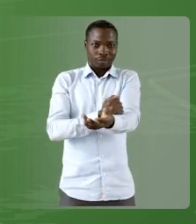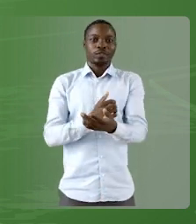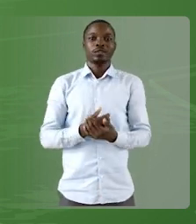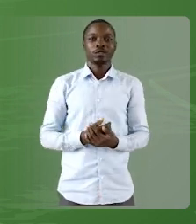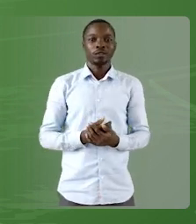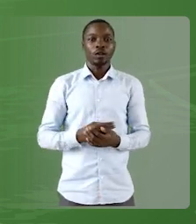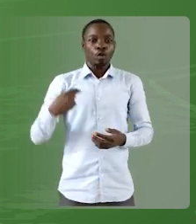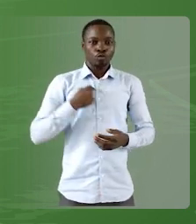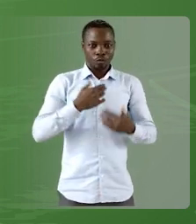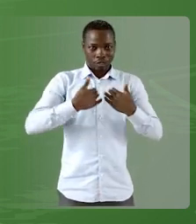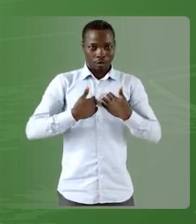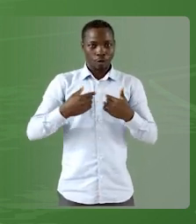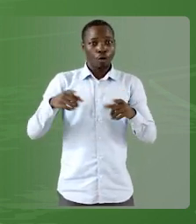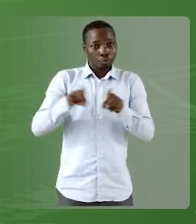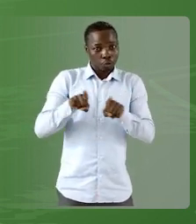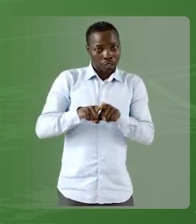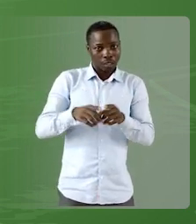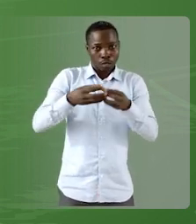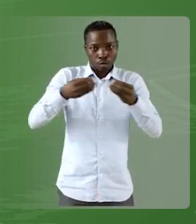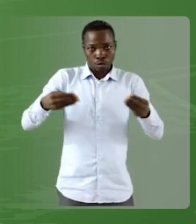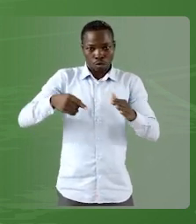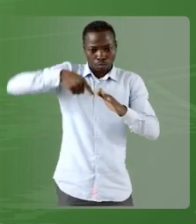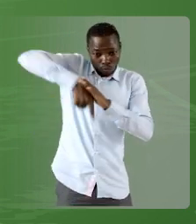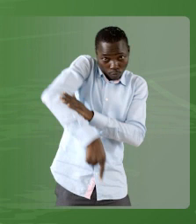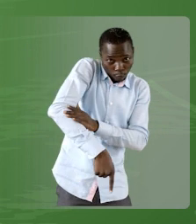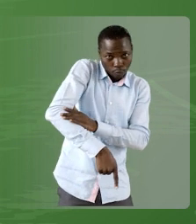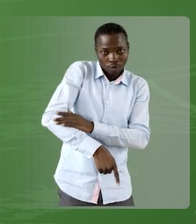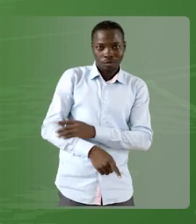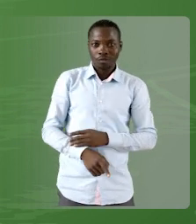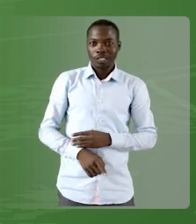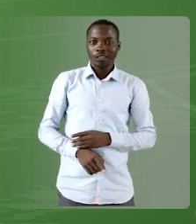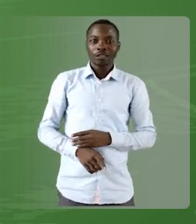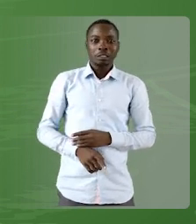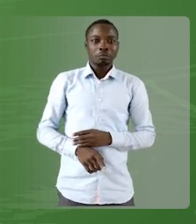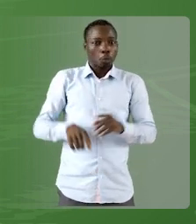On a encore les sols ferralitiques qui sont situés au sud-est